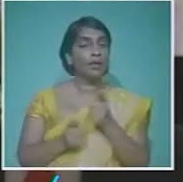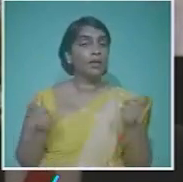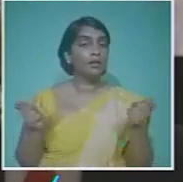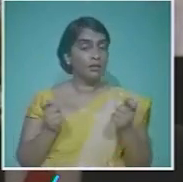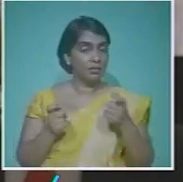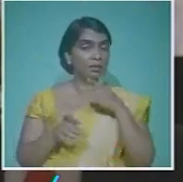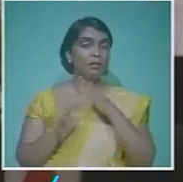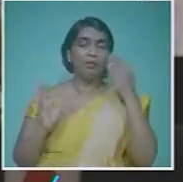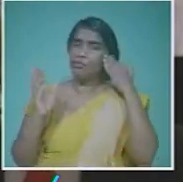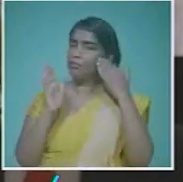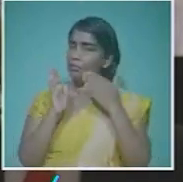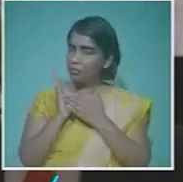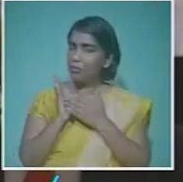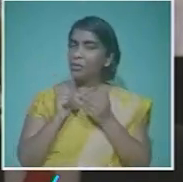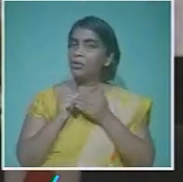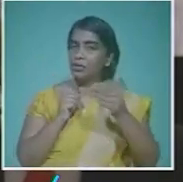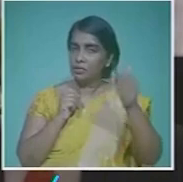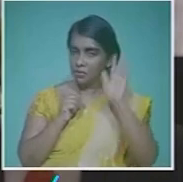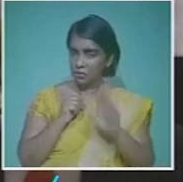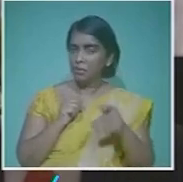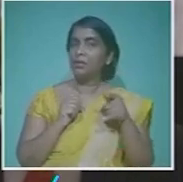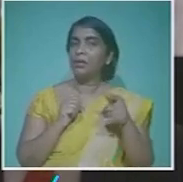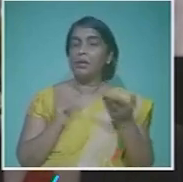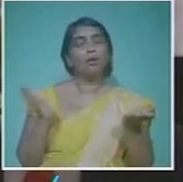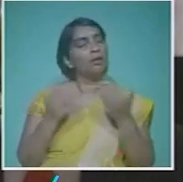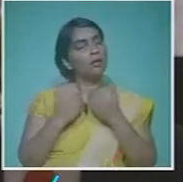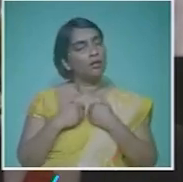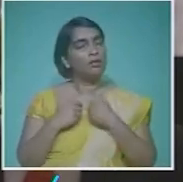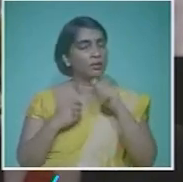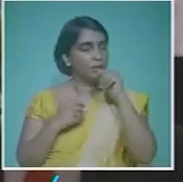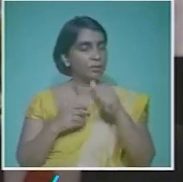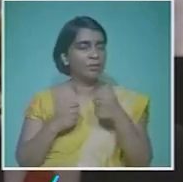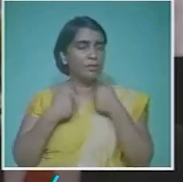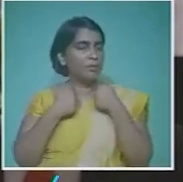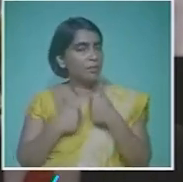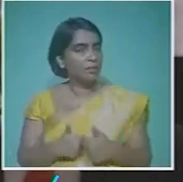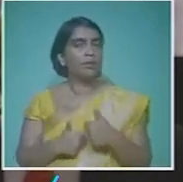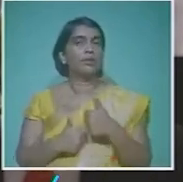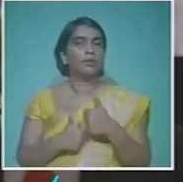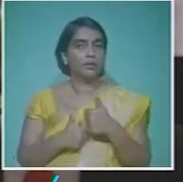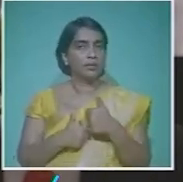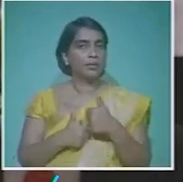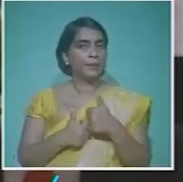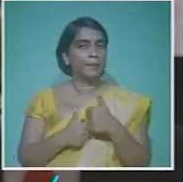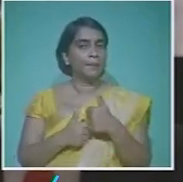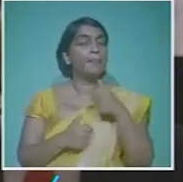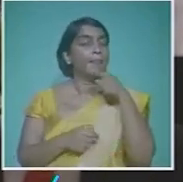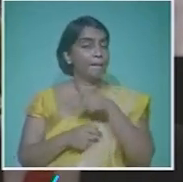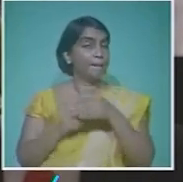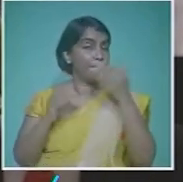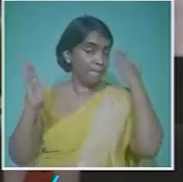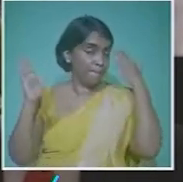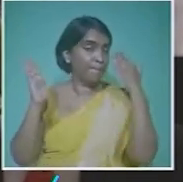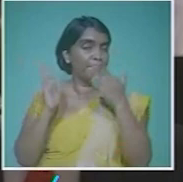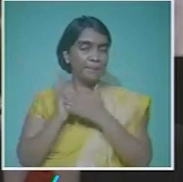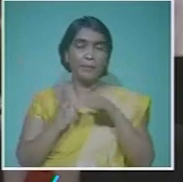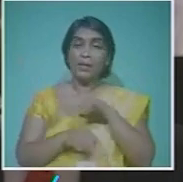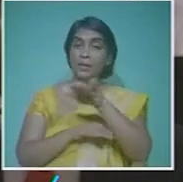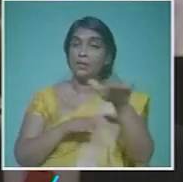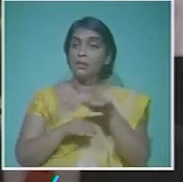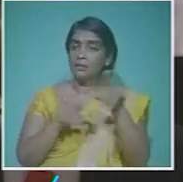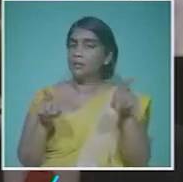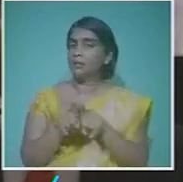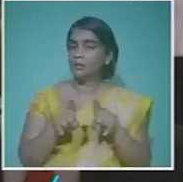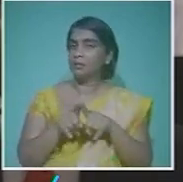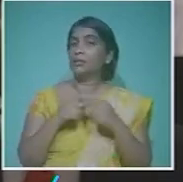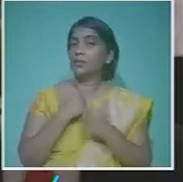වෙළඳපළ ආර්ථිකයක් වෙනුවෙන් අපි ඉතාම සත්භාවයෙන් මේ වෙනුවෙන් සමාජයක්